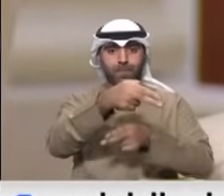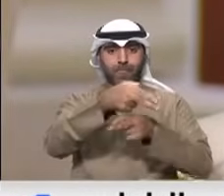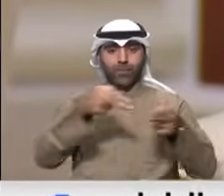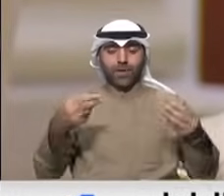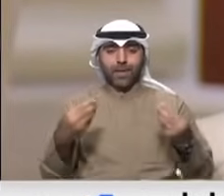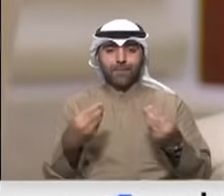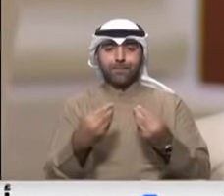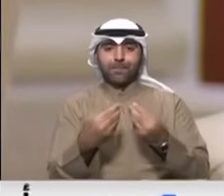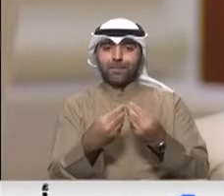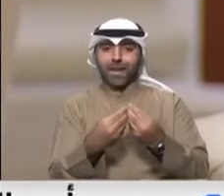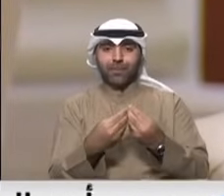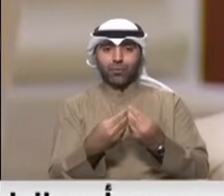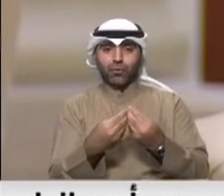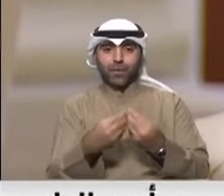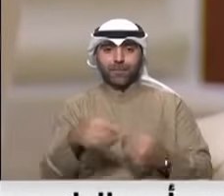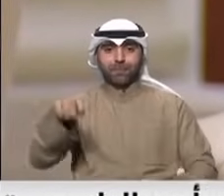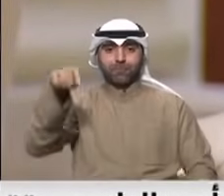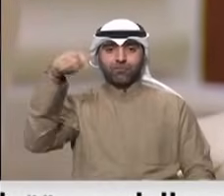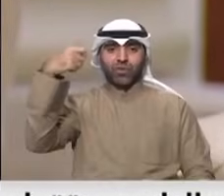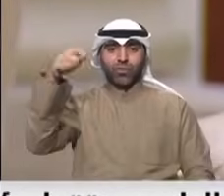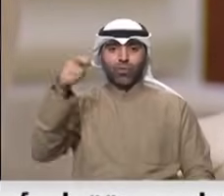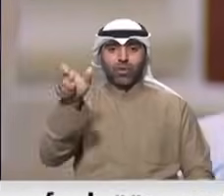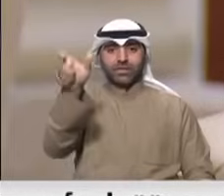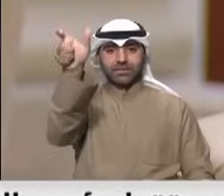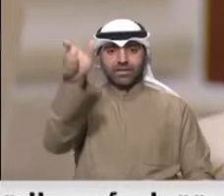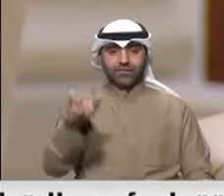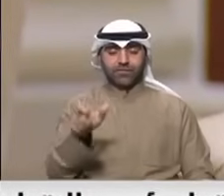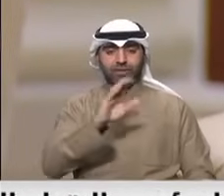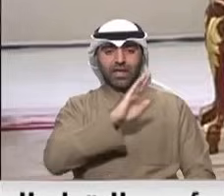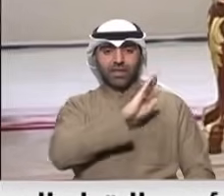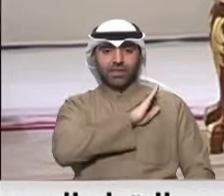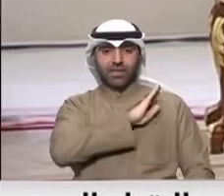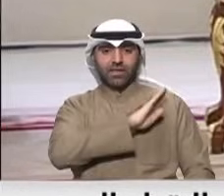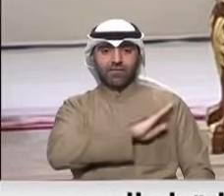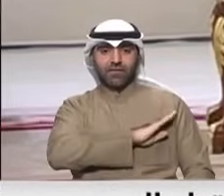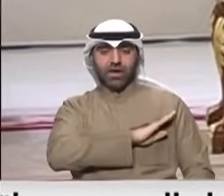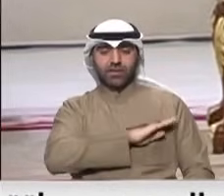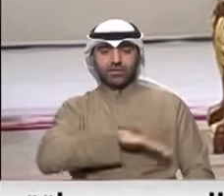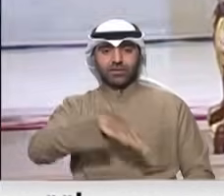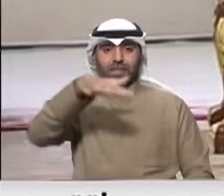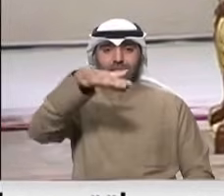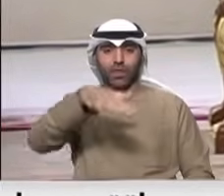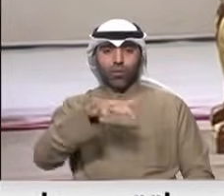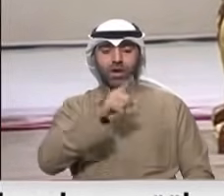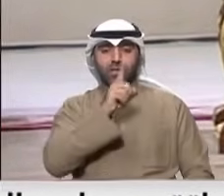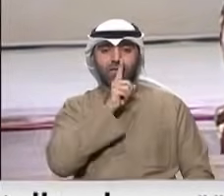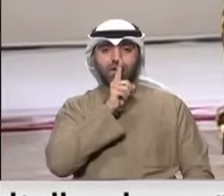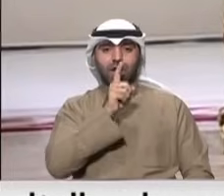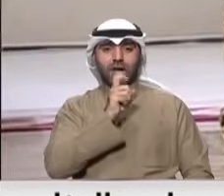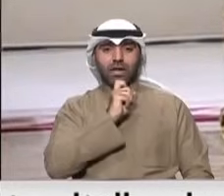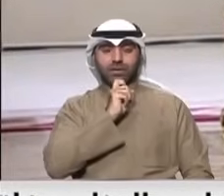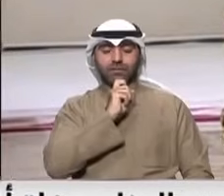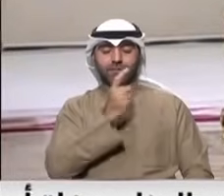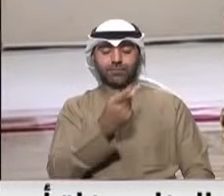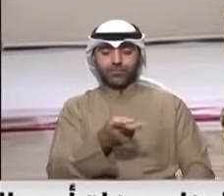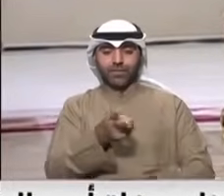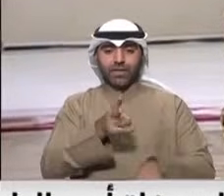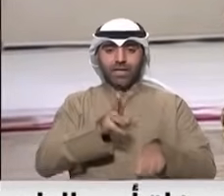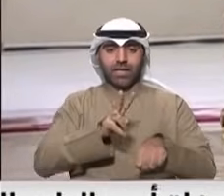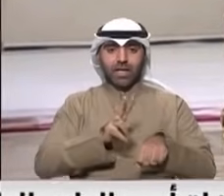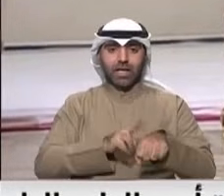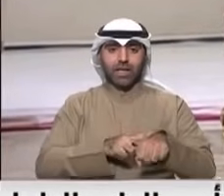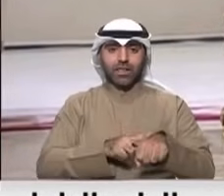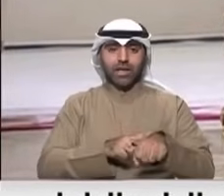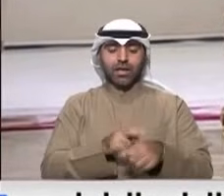الركن حمد بن علي العطيه ونائب رئيس مجلس الوزراء ووزير الدوله لشؤون الدفاع سعاده الدكتور خالد بن محمد